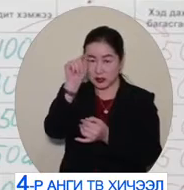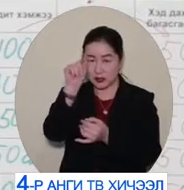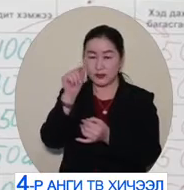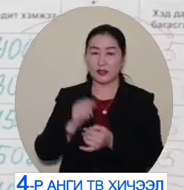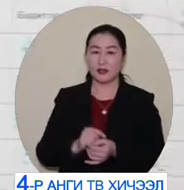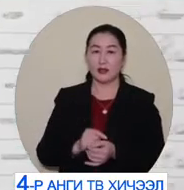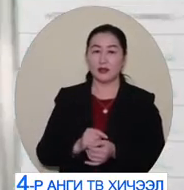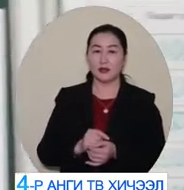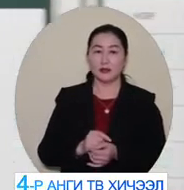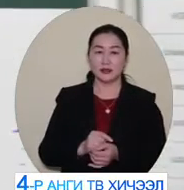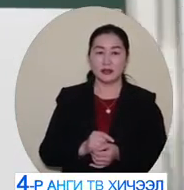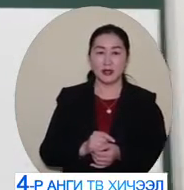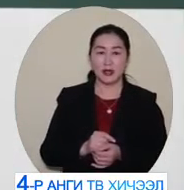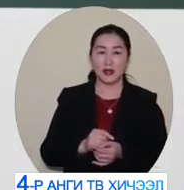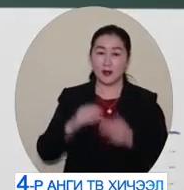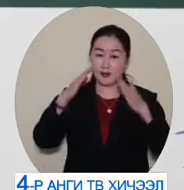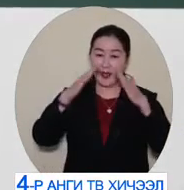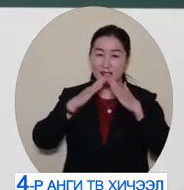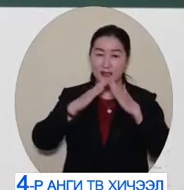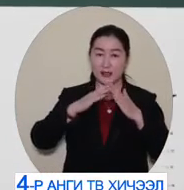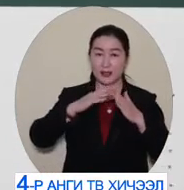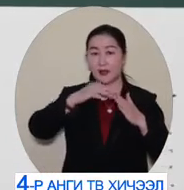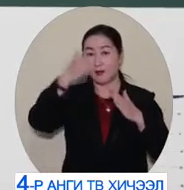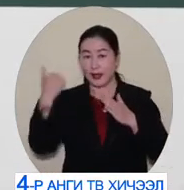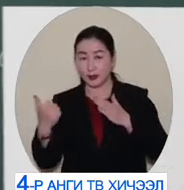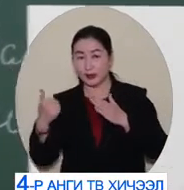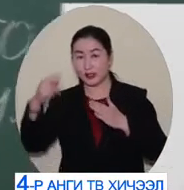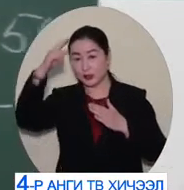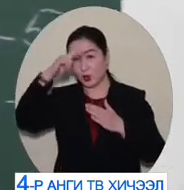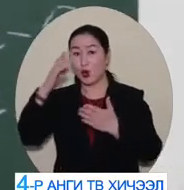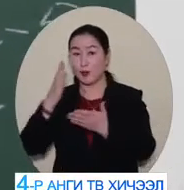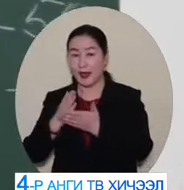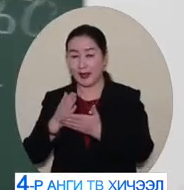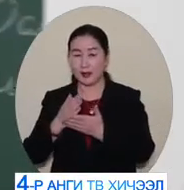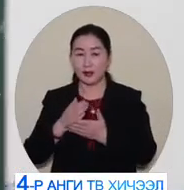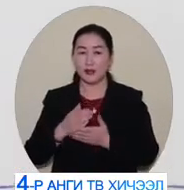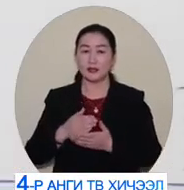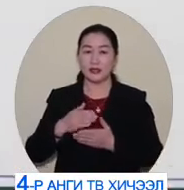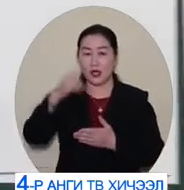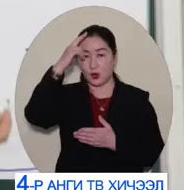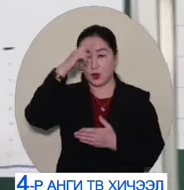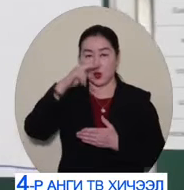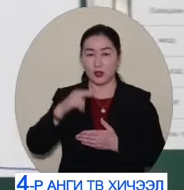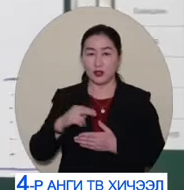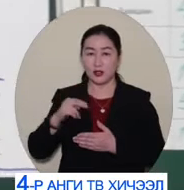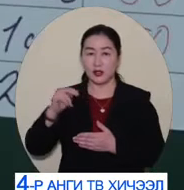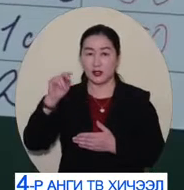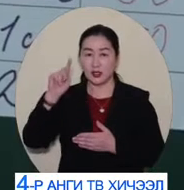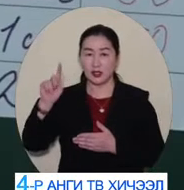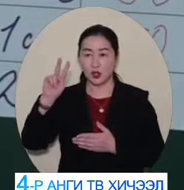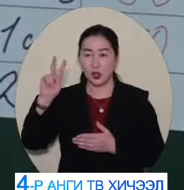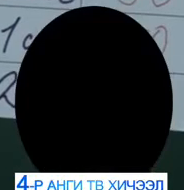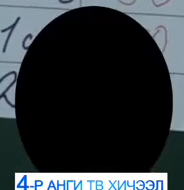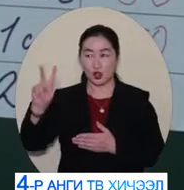энэ хүртэл зурхад болох юм шүү дээ. За байшингийн яг баруун талд хүүгийн зураг байгаа тийм ээ? Баруун талд. За хүүгийнхаа